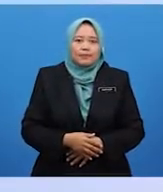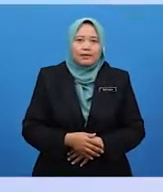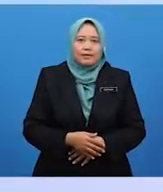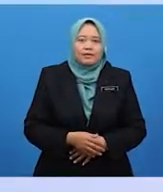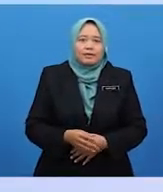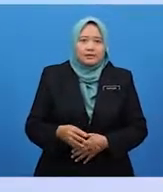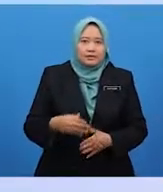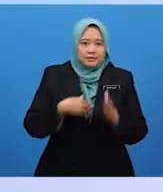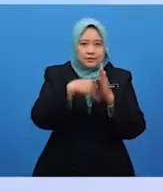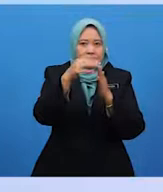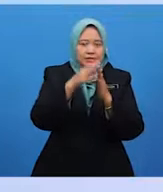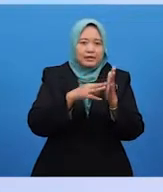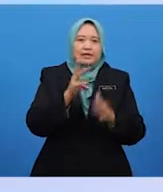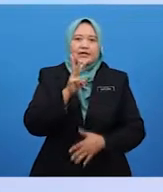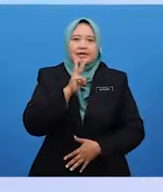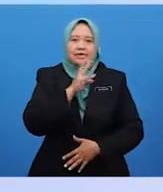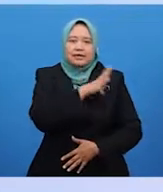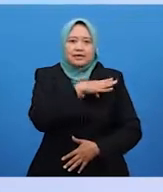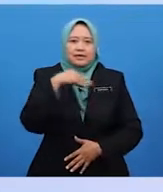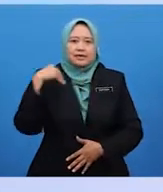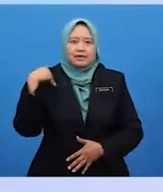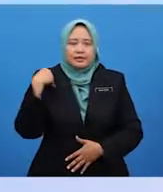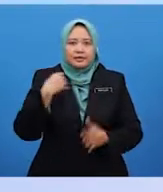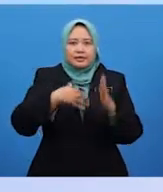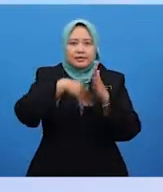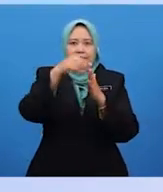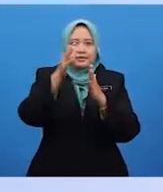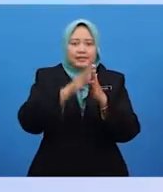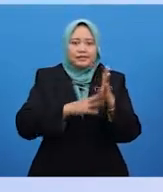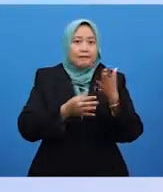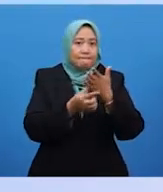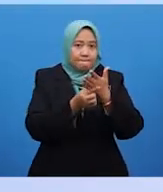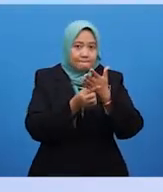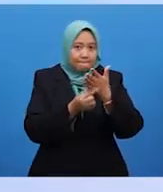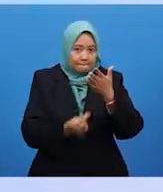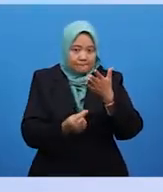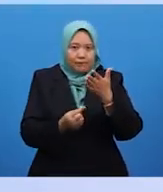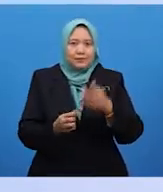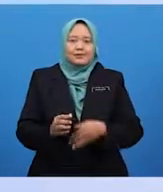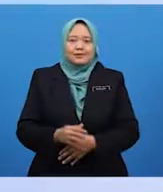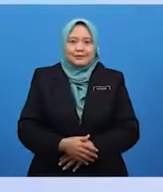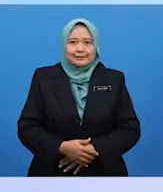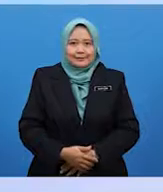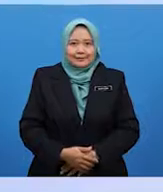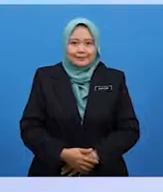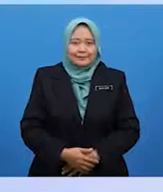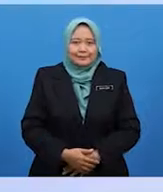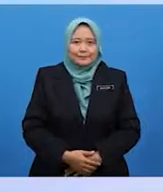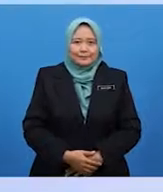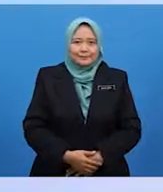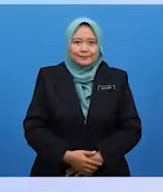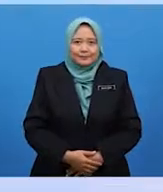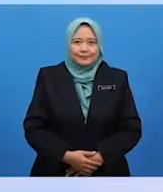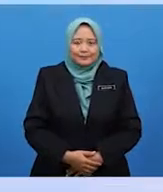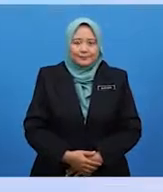minyak. Apa dia? Ya, memang tepat sekali kita ada bermacam-macam. Ada cat glazing, ada cat minyak, ada cat